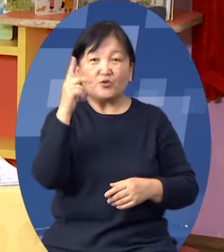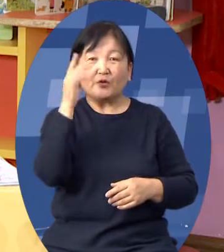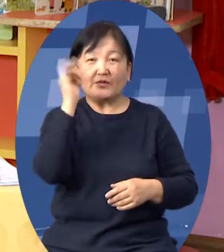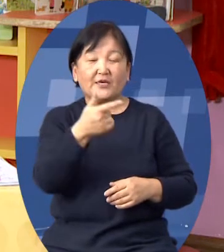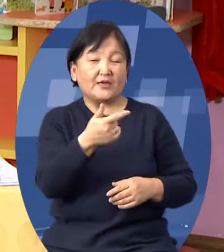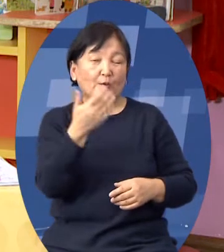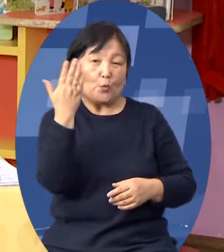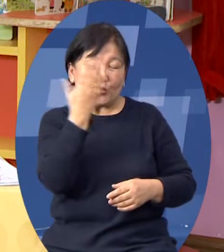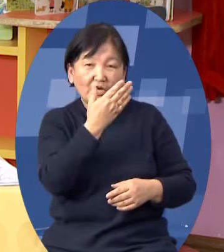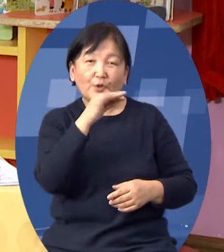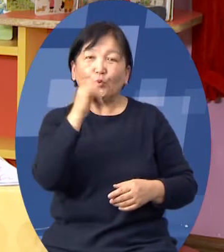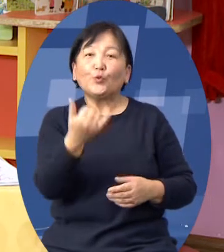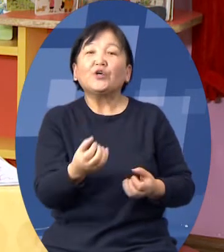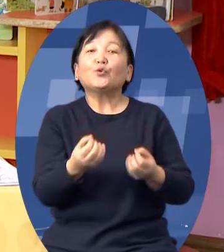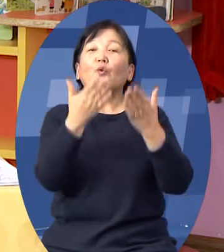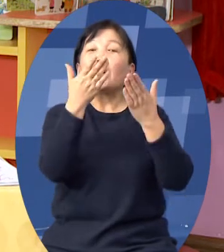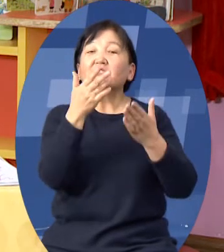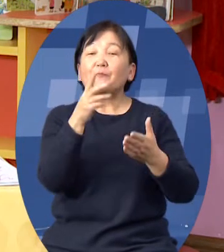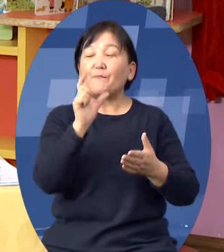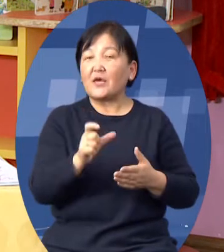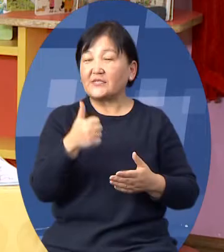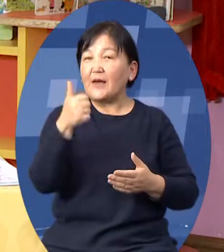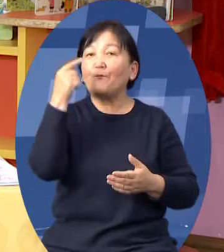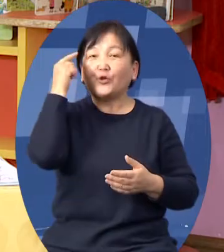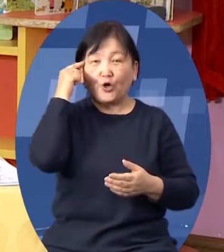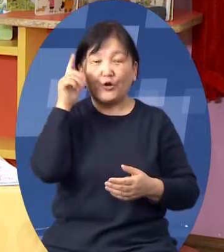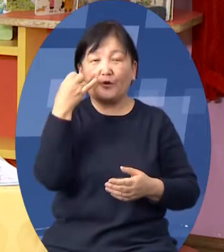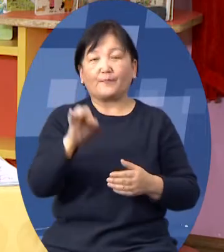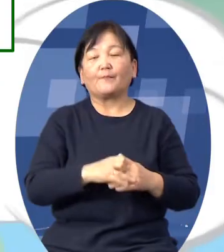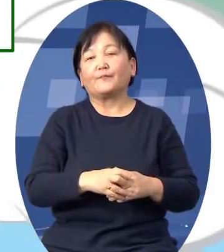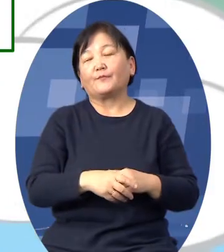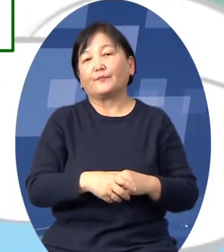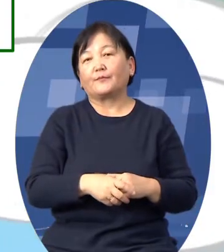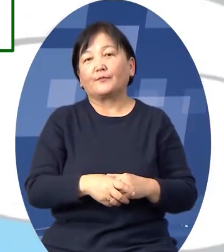энэ шүлгэнд юуны тухай гарсан бэ хүүхдүүдээ? Бүгдээрээ нэг бодоод үзье.